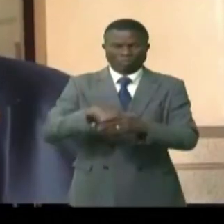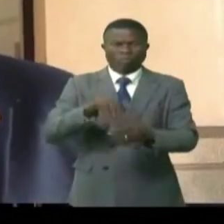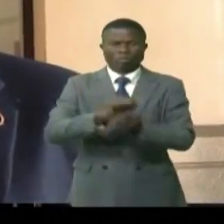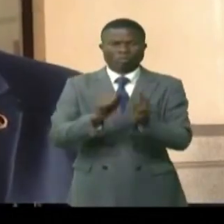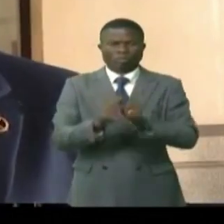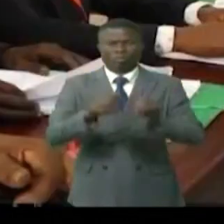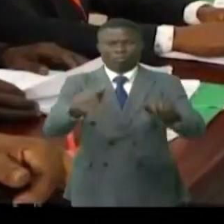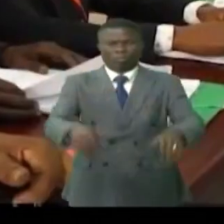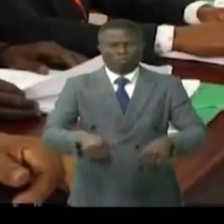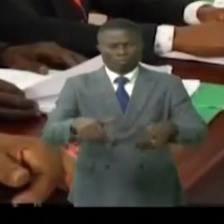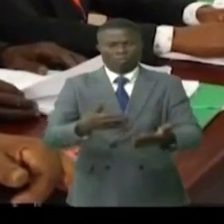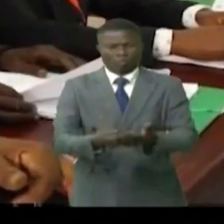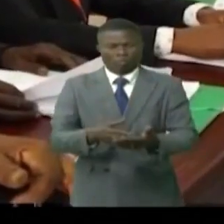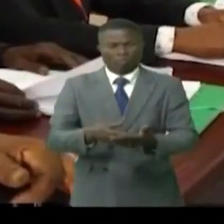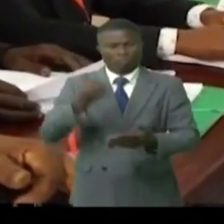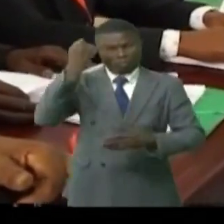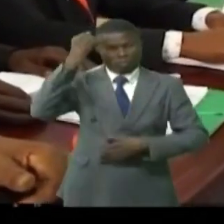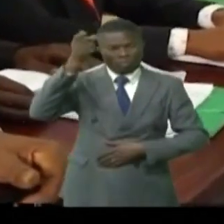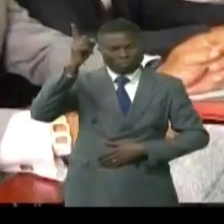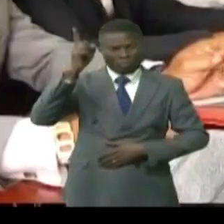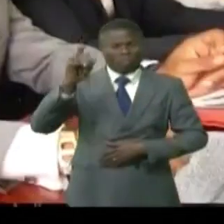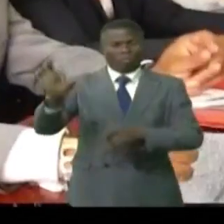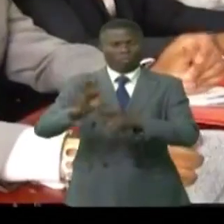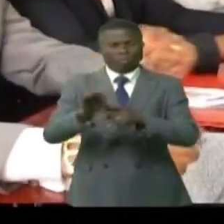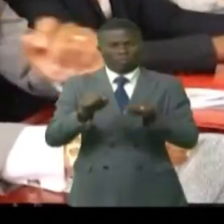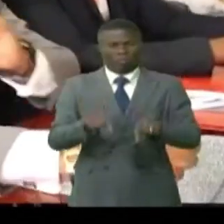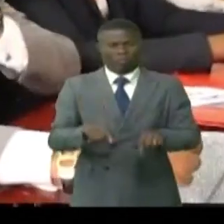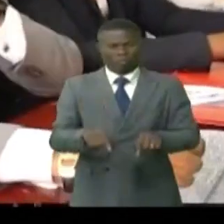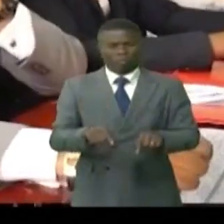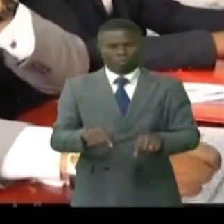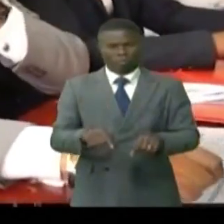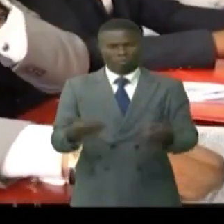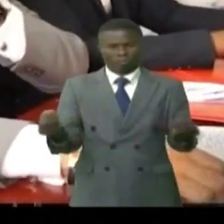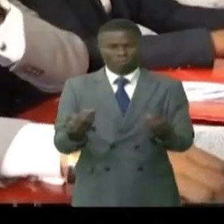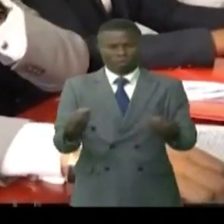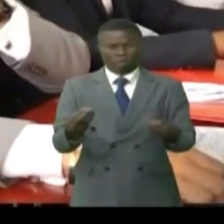de l'agriculture. Le but maintenant de cet atelier est que